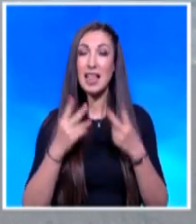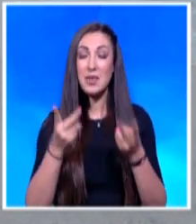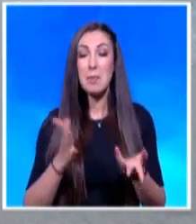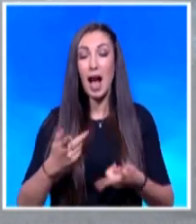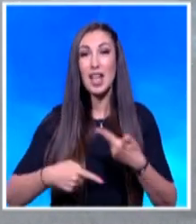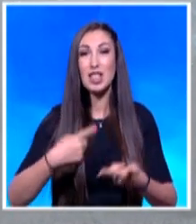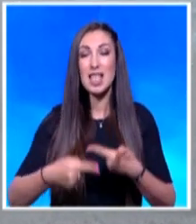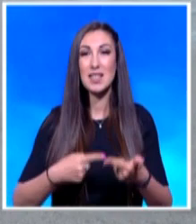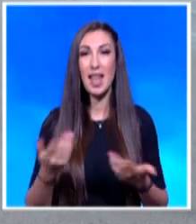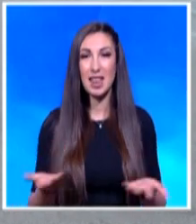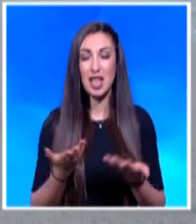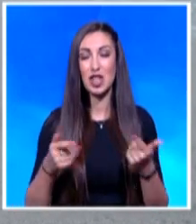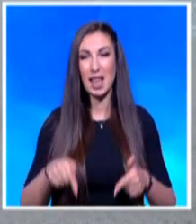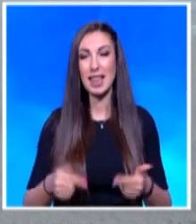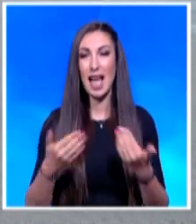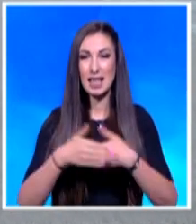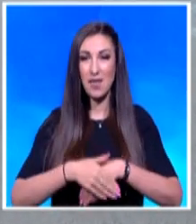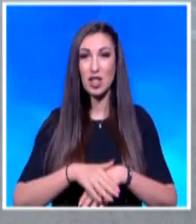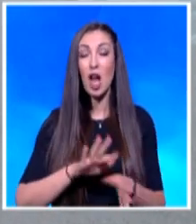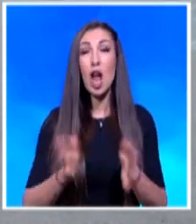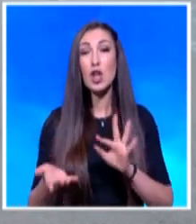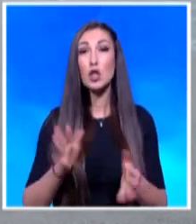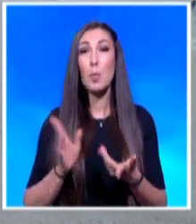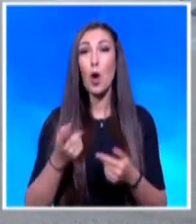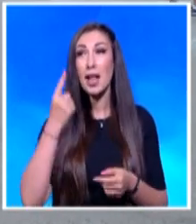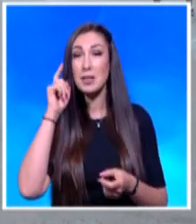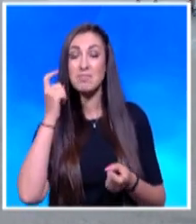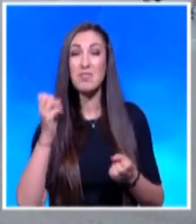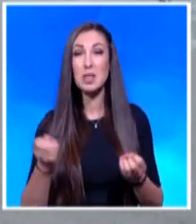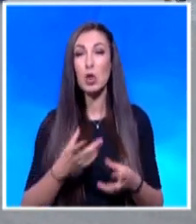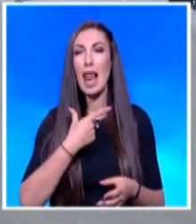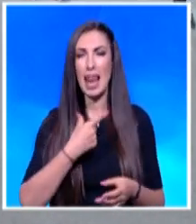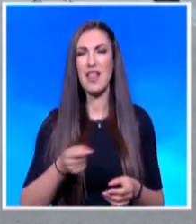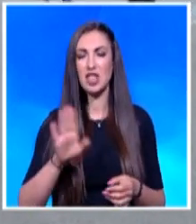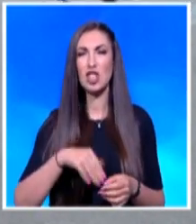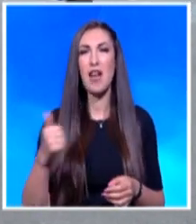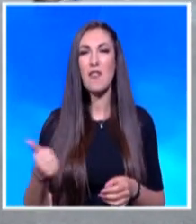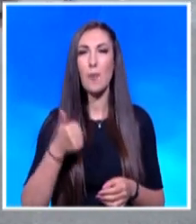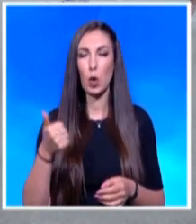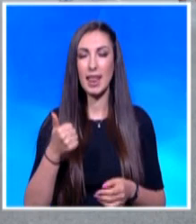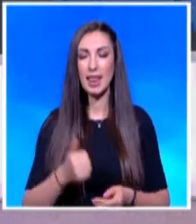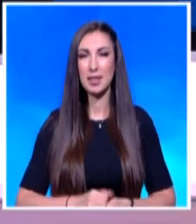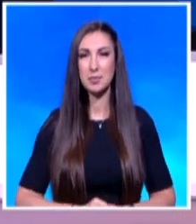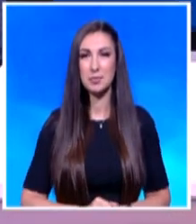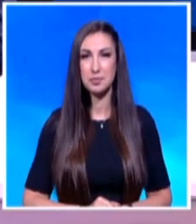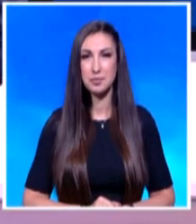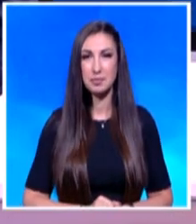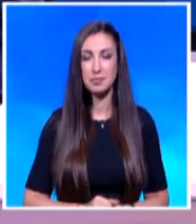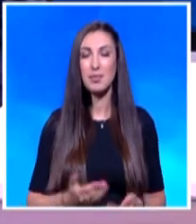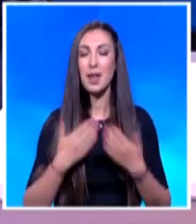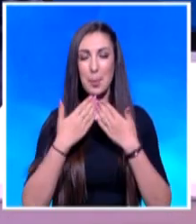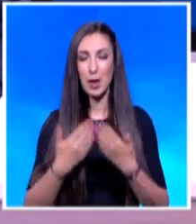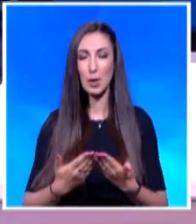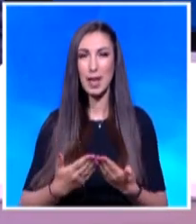развият нещата тази вечер. Според букмейкерите, Левски е абсолютният фаворит в този двубой. Благодарим